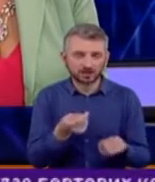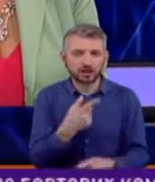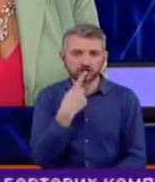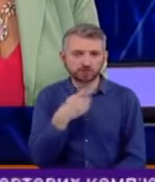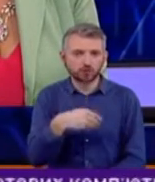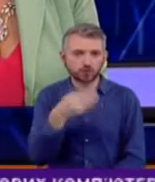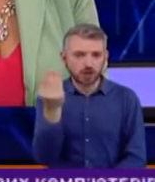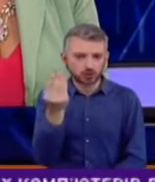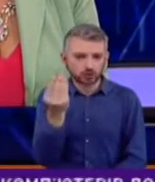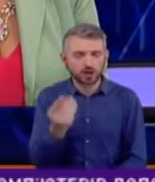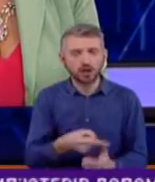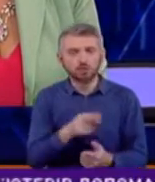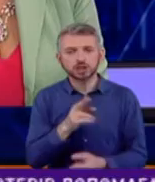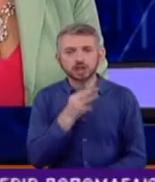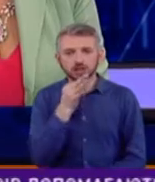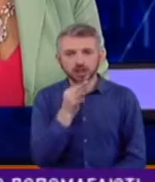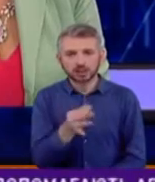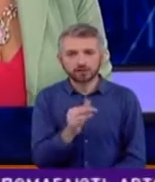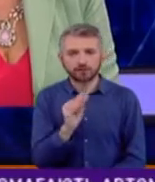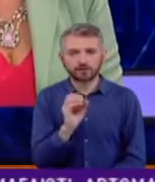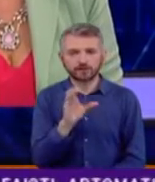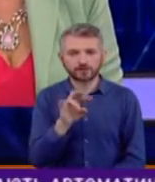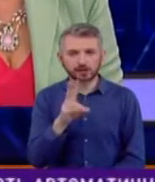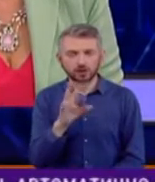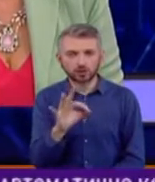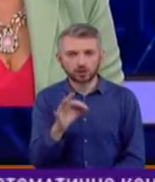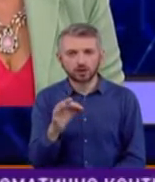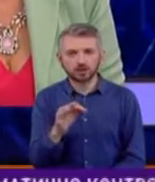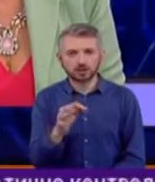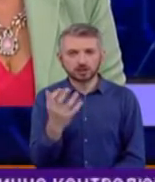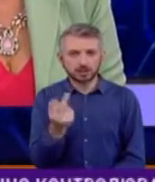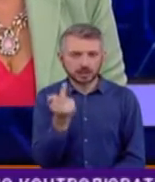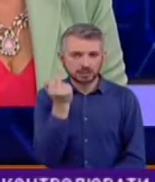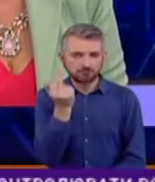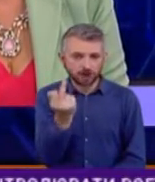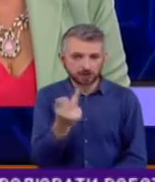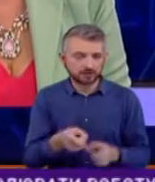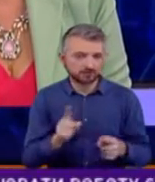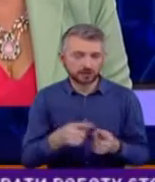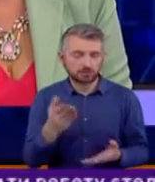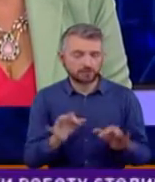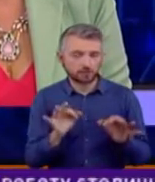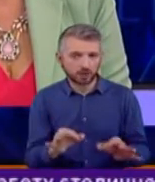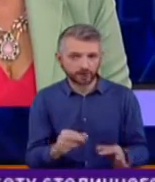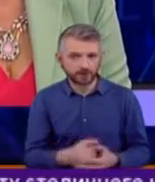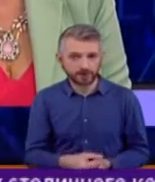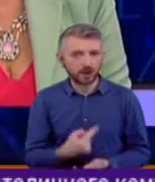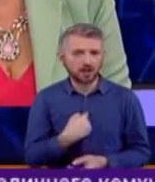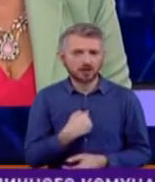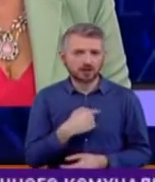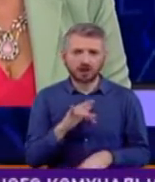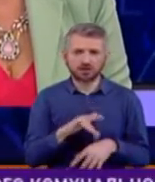червону картку, або, як сказав Фесенко, середній палець. І це, напевно, правда. Але я не